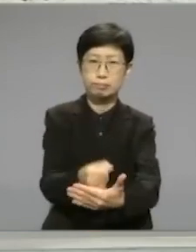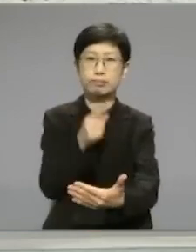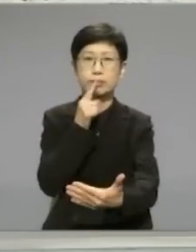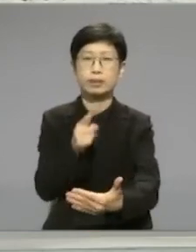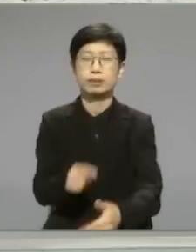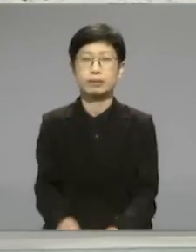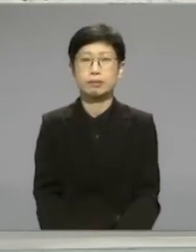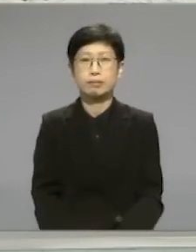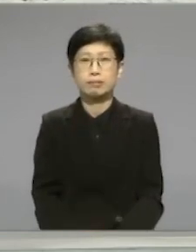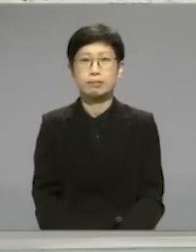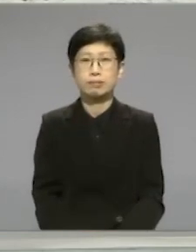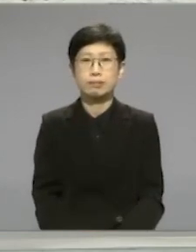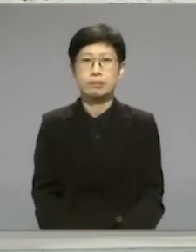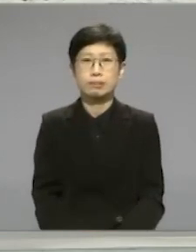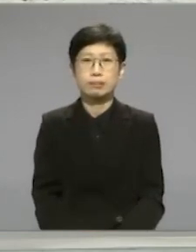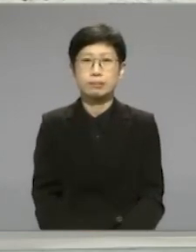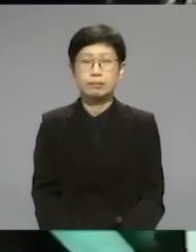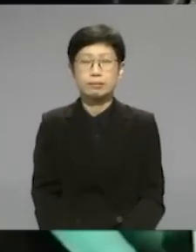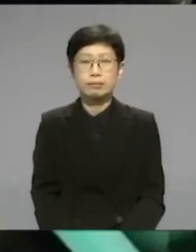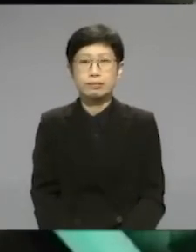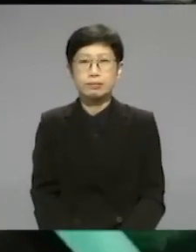원혜미 월드리포터입니다.